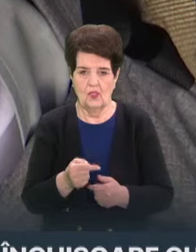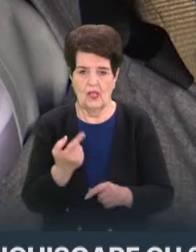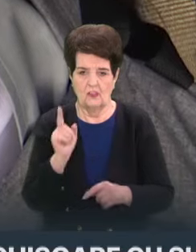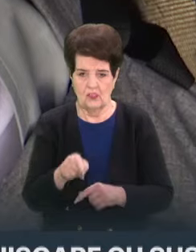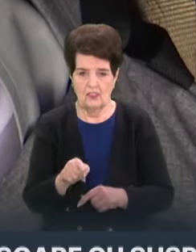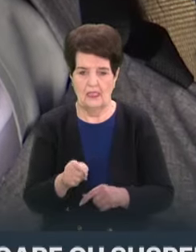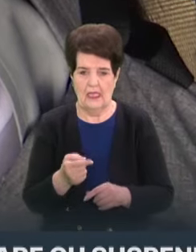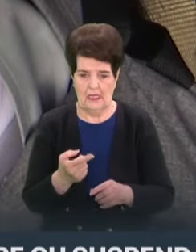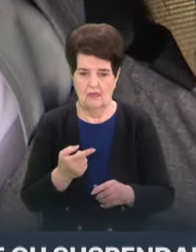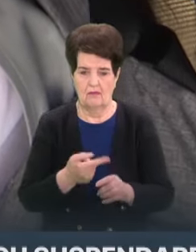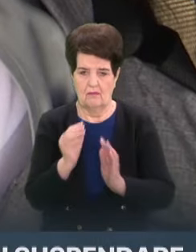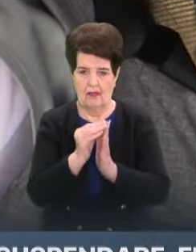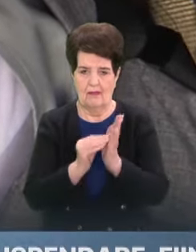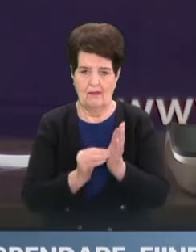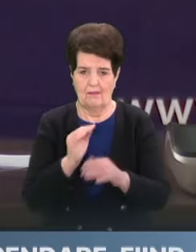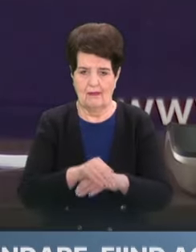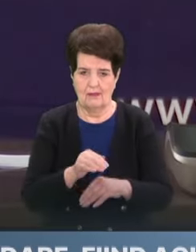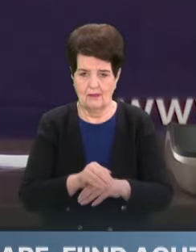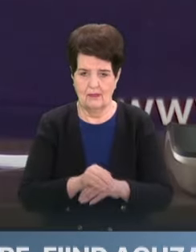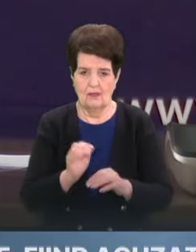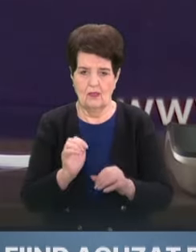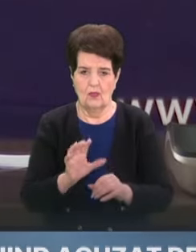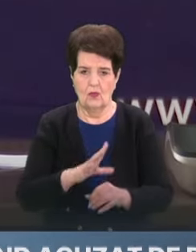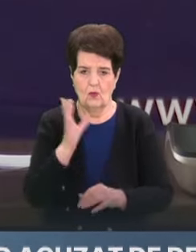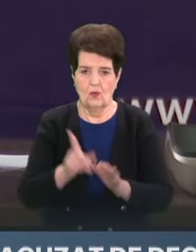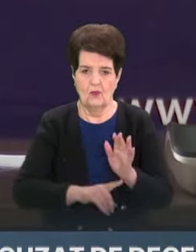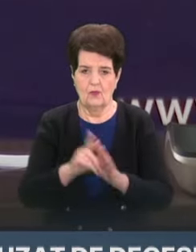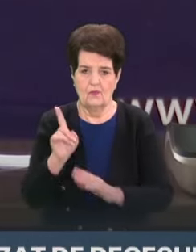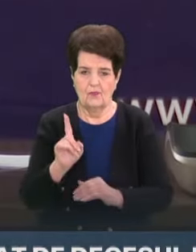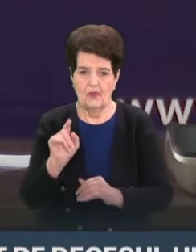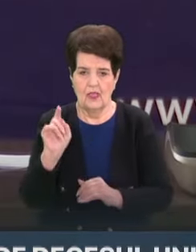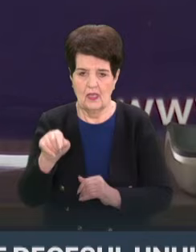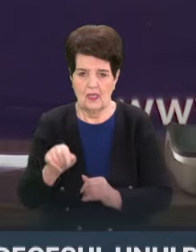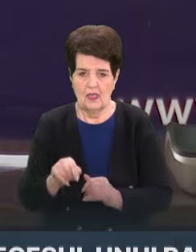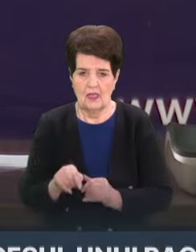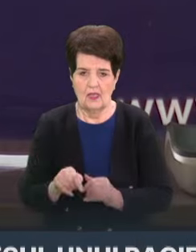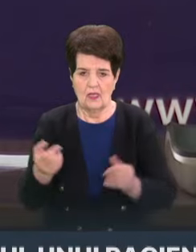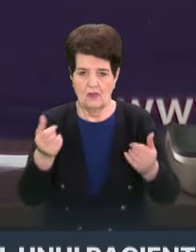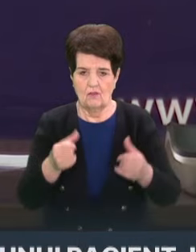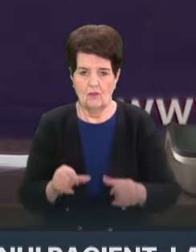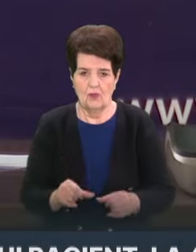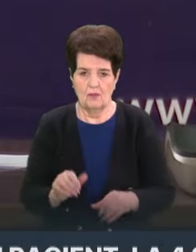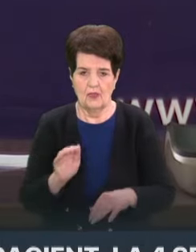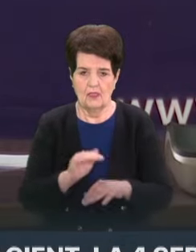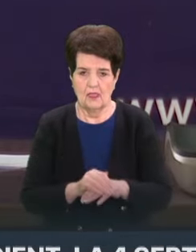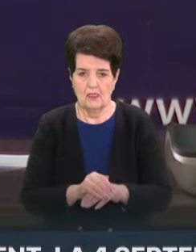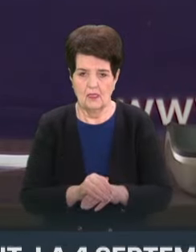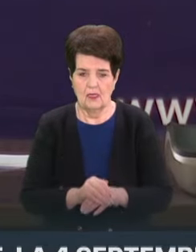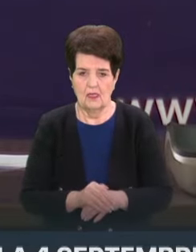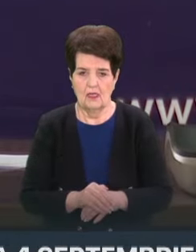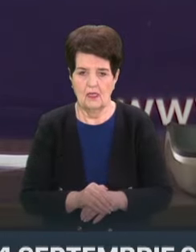date vor parveni în formă pseudonimizată. Deci, datele, aceleași